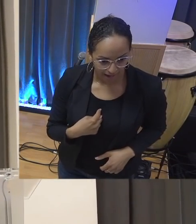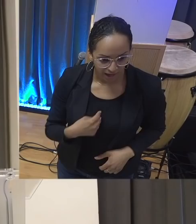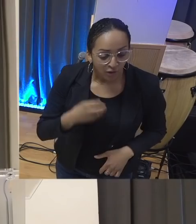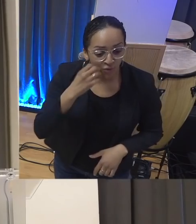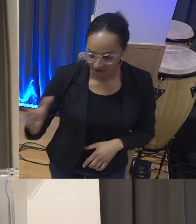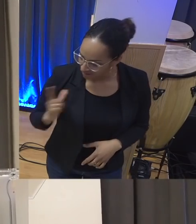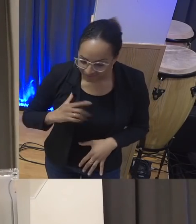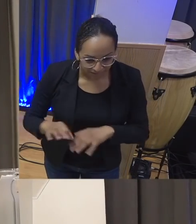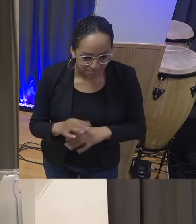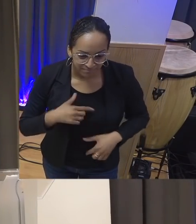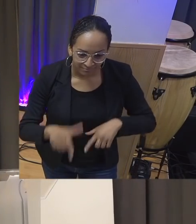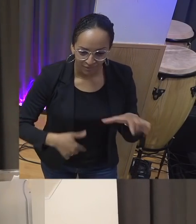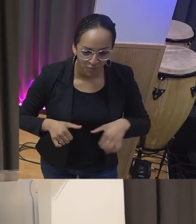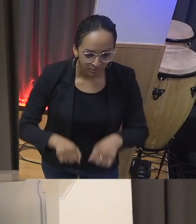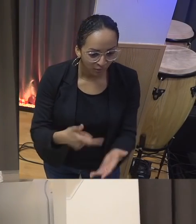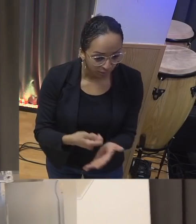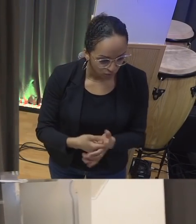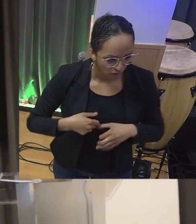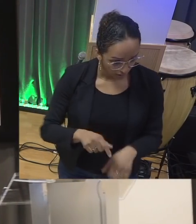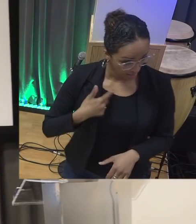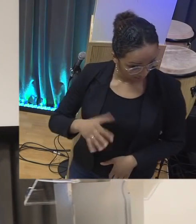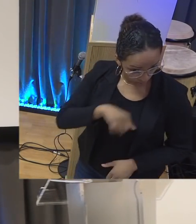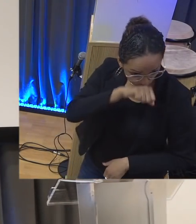épouse, Fatima, et moi je suis un grand provocateur,